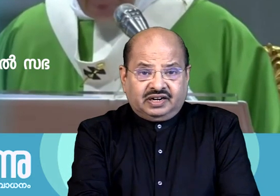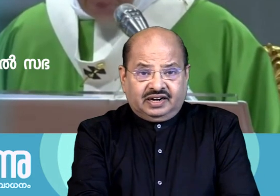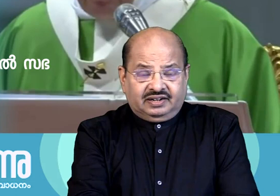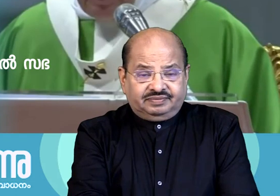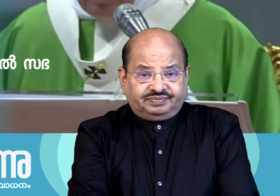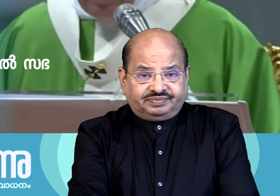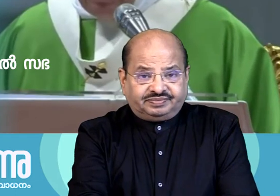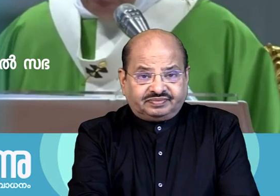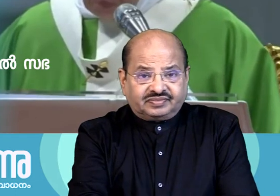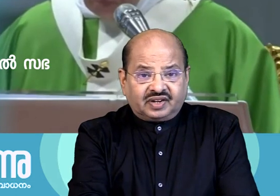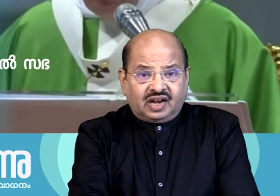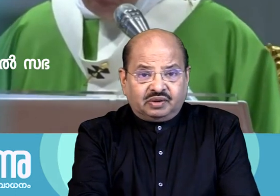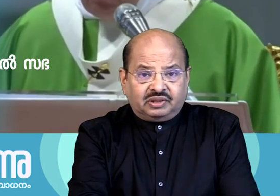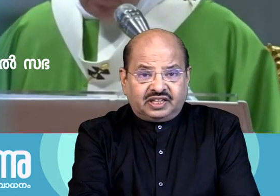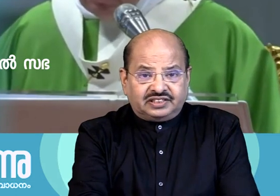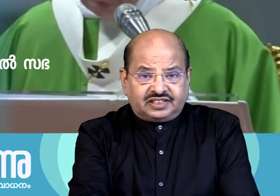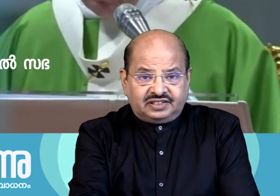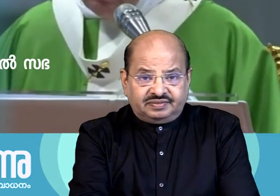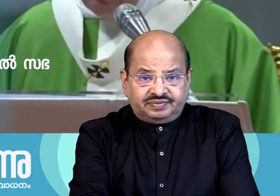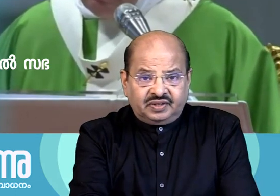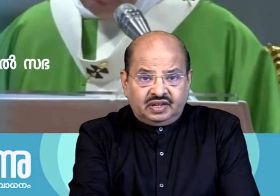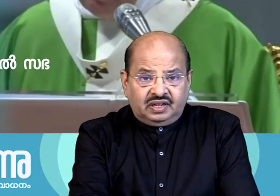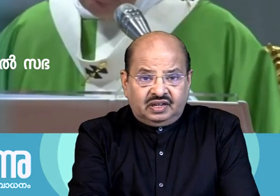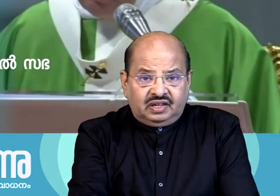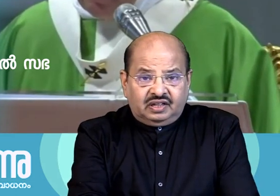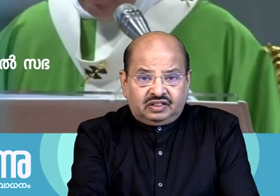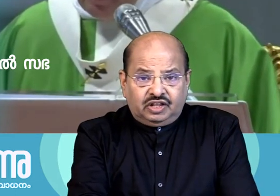ഭാവാത്മക വാക്കുകളിൽ 65.